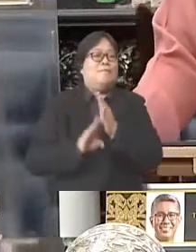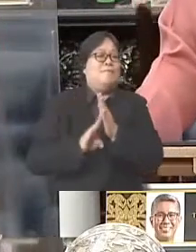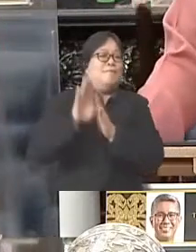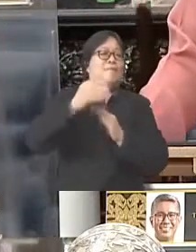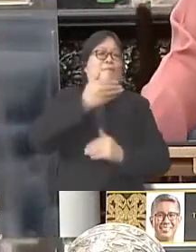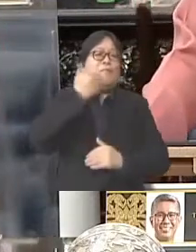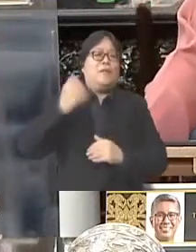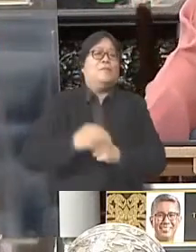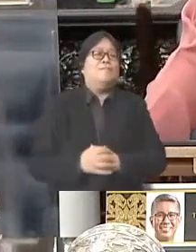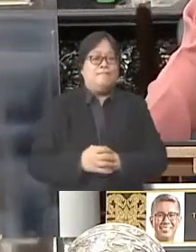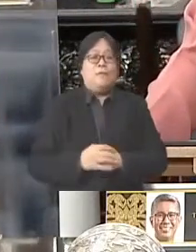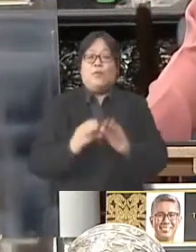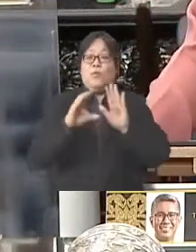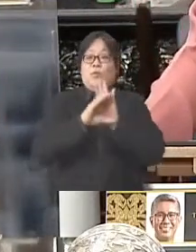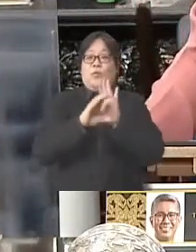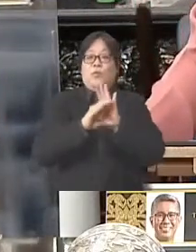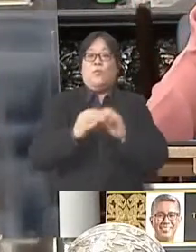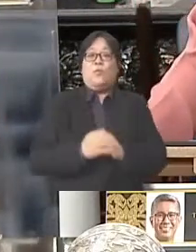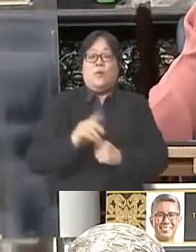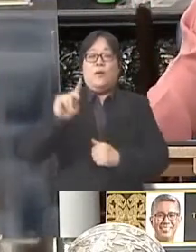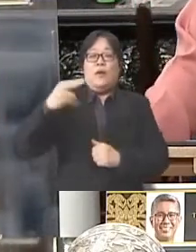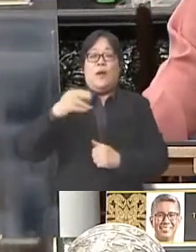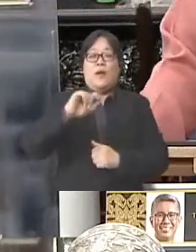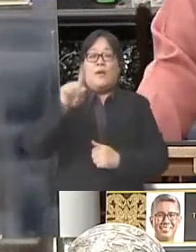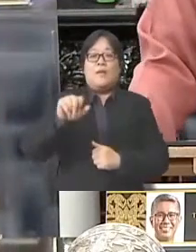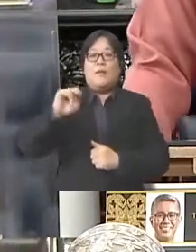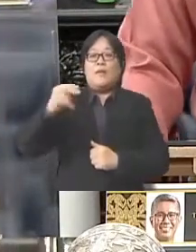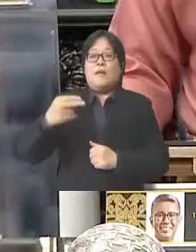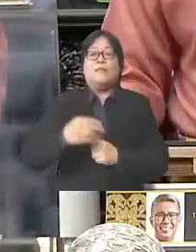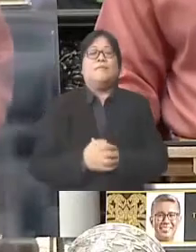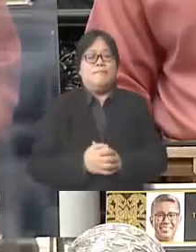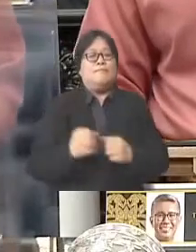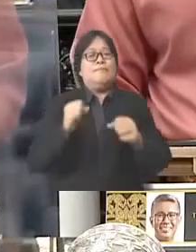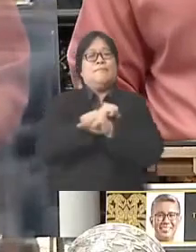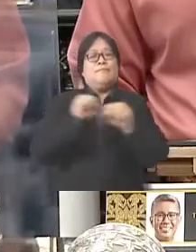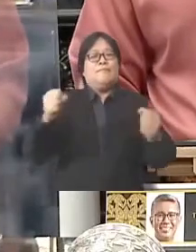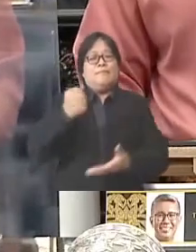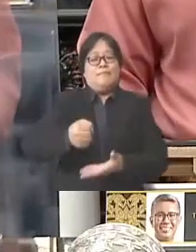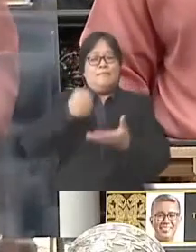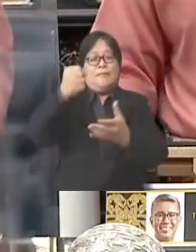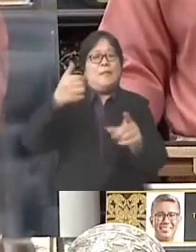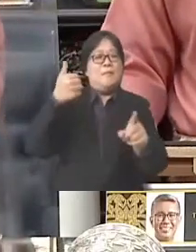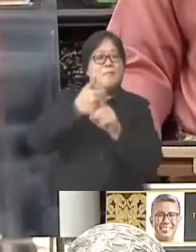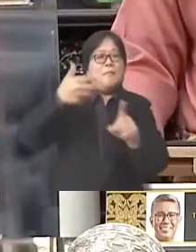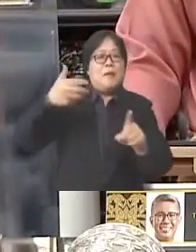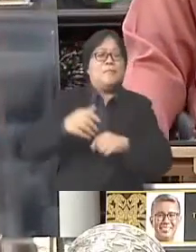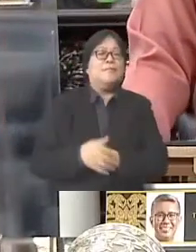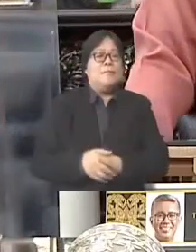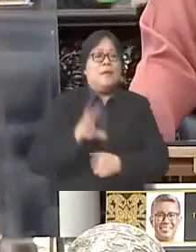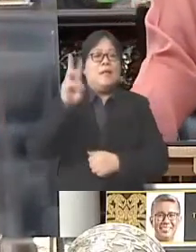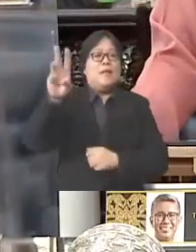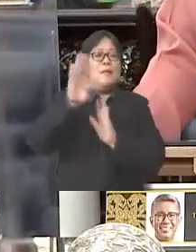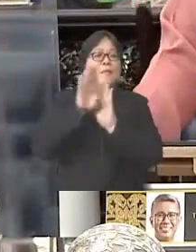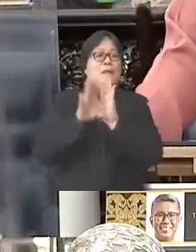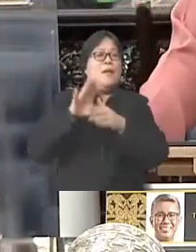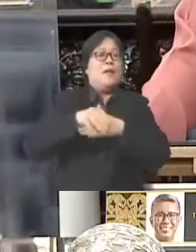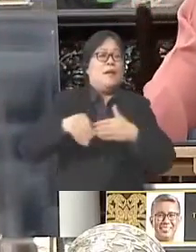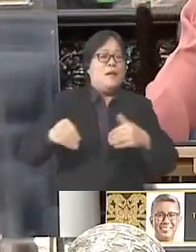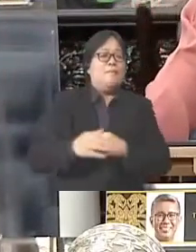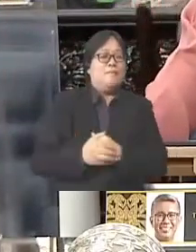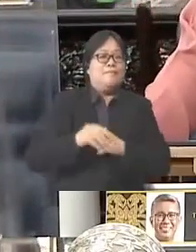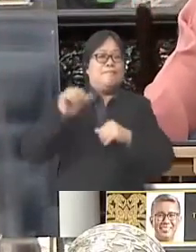pertumbuhannya lebih baik contohnya Khazanah Nasional berhad telah menyediakan dana impak sebanyak enam bilineage